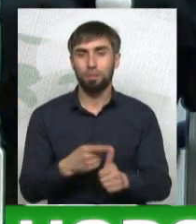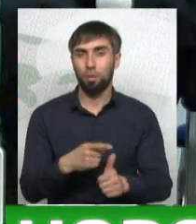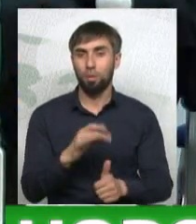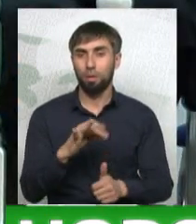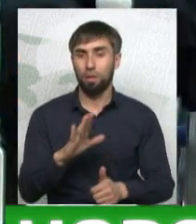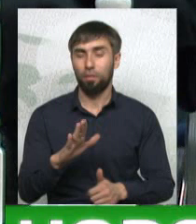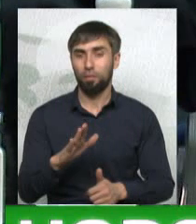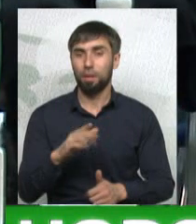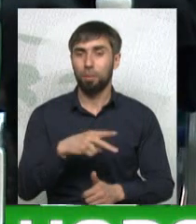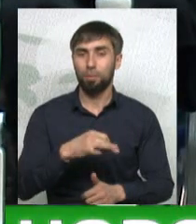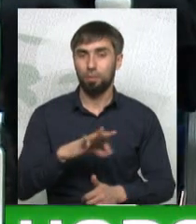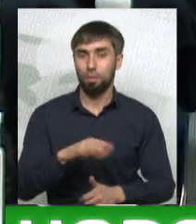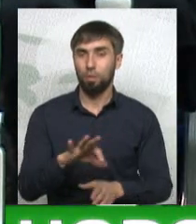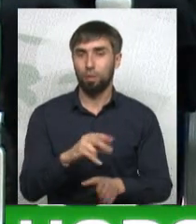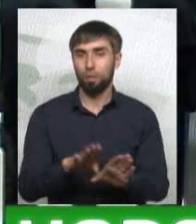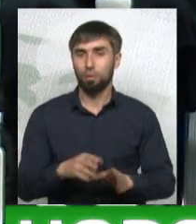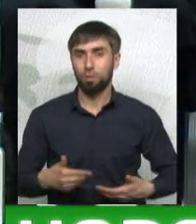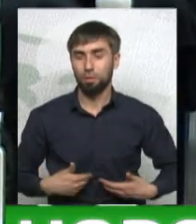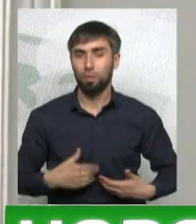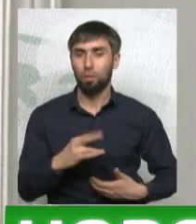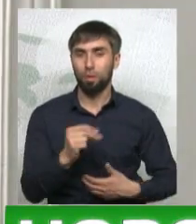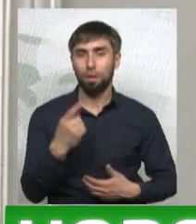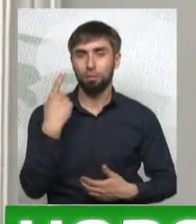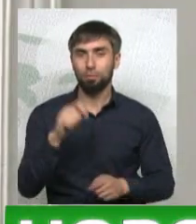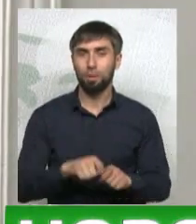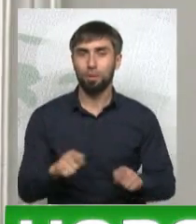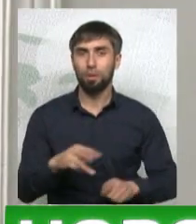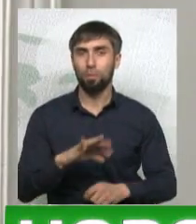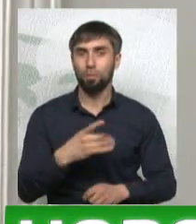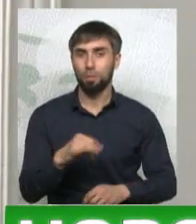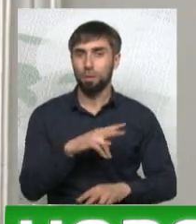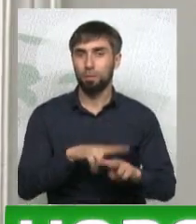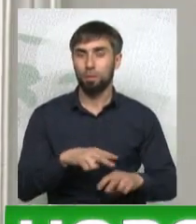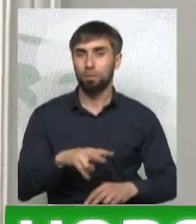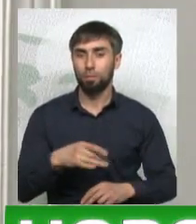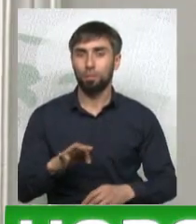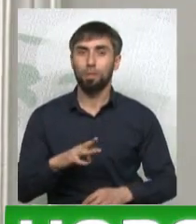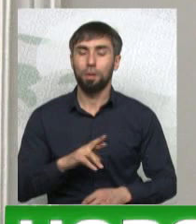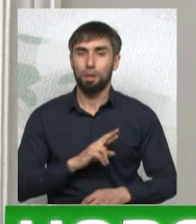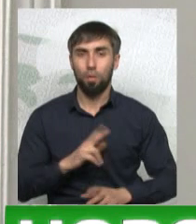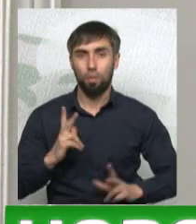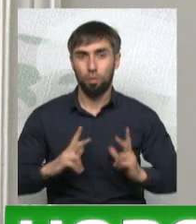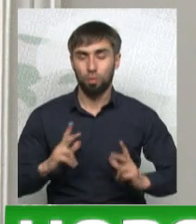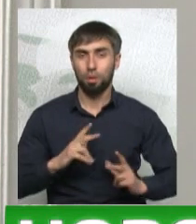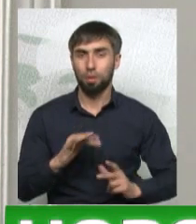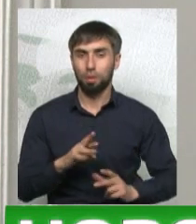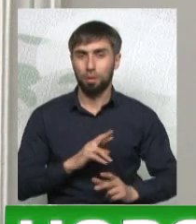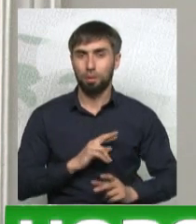создавала в Плиево музей славы, посвященный герою. Будучи учителем, я, как никто другой,